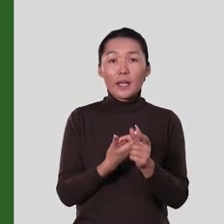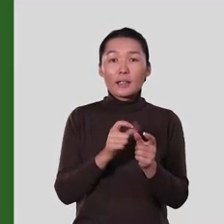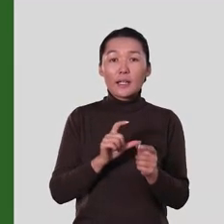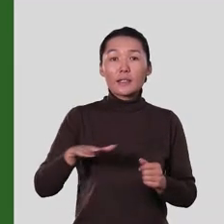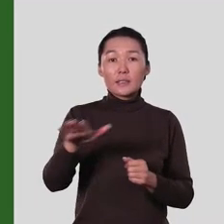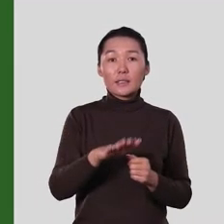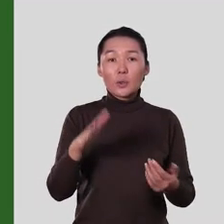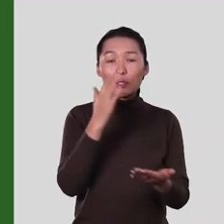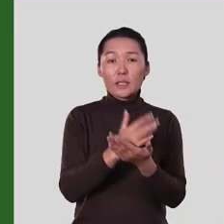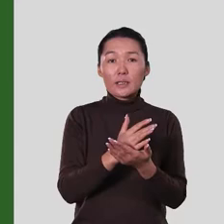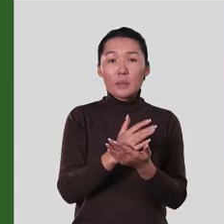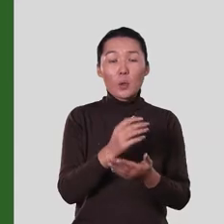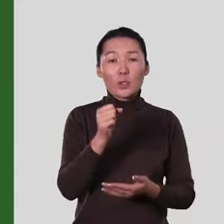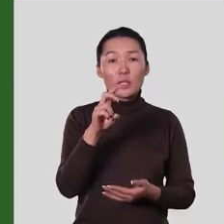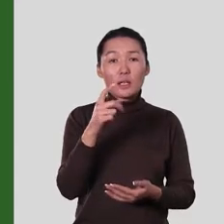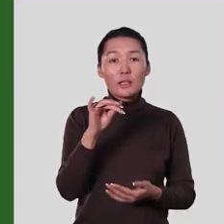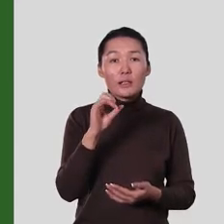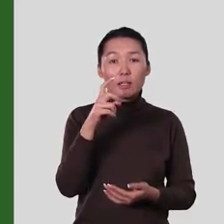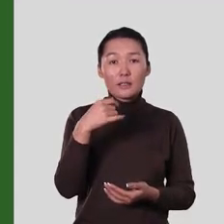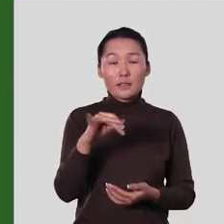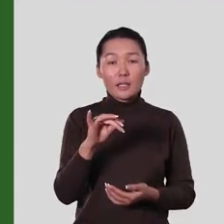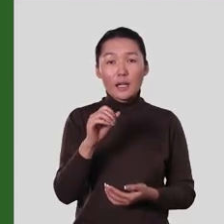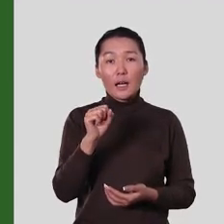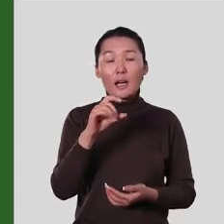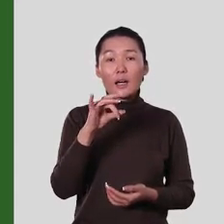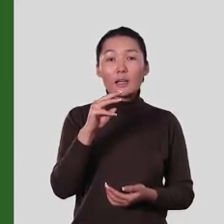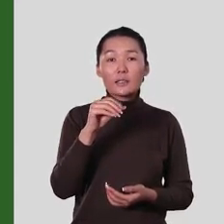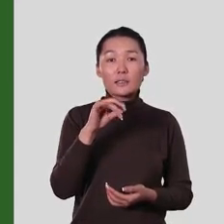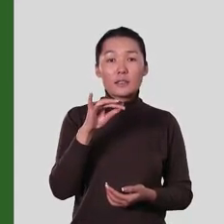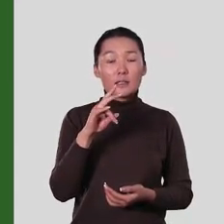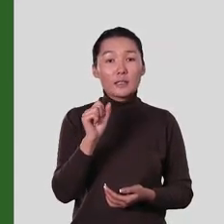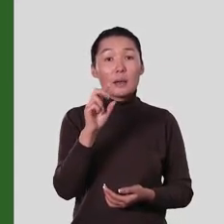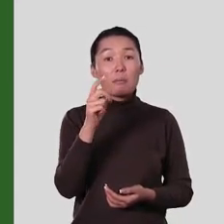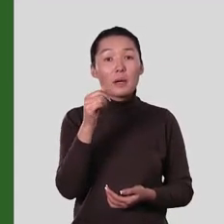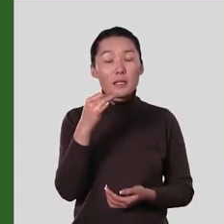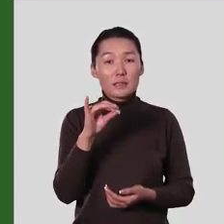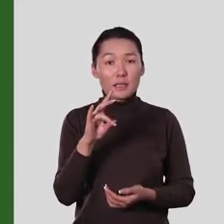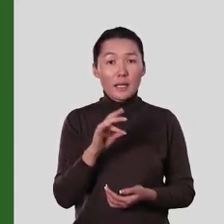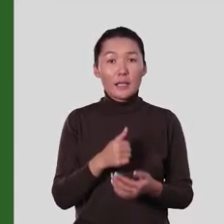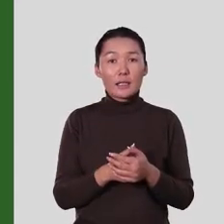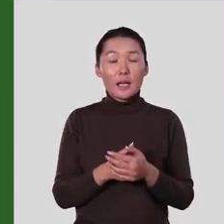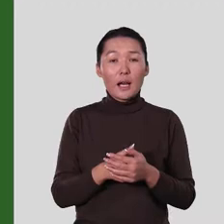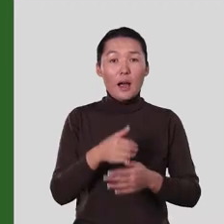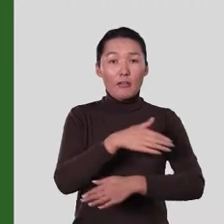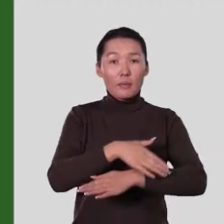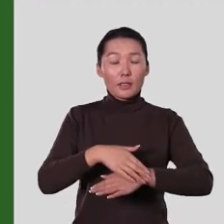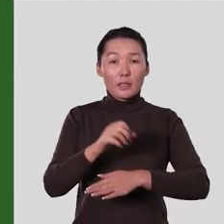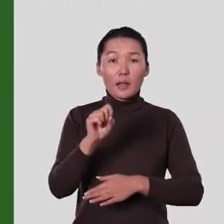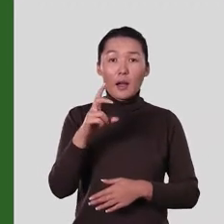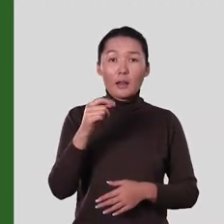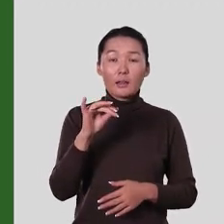Алайский артезианский бассейн и гидрогеологический массив в пределах Алайского